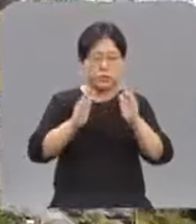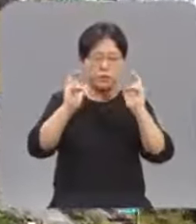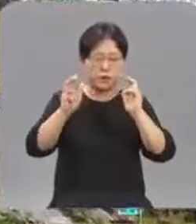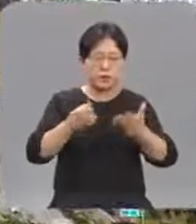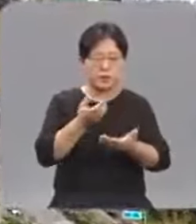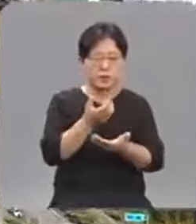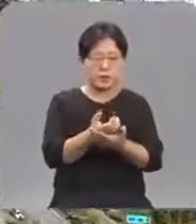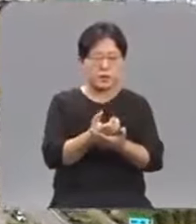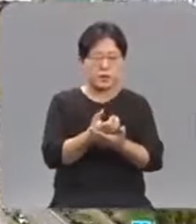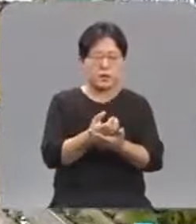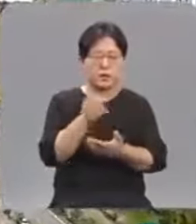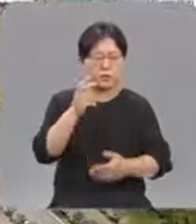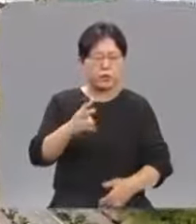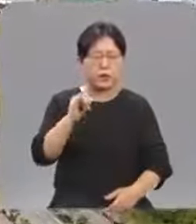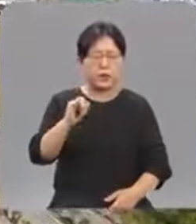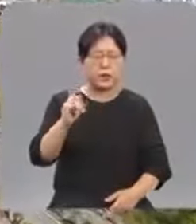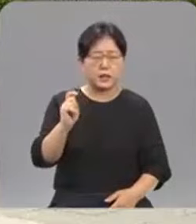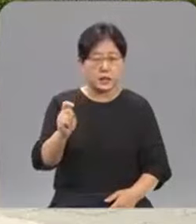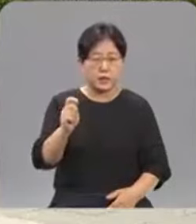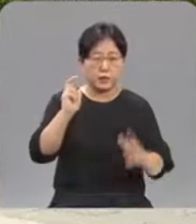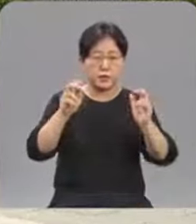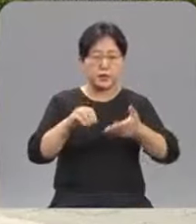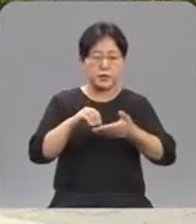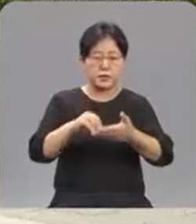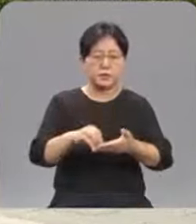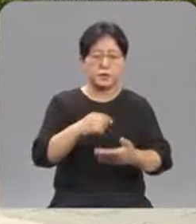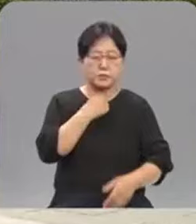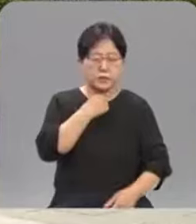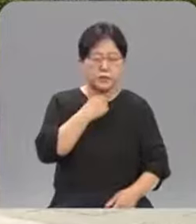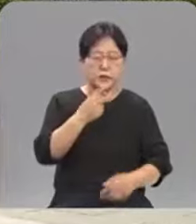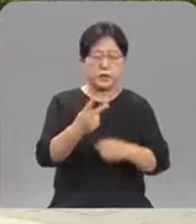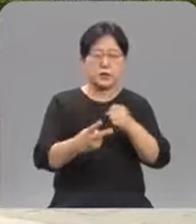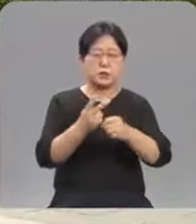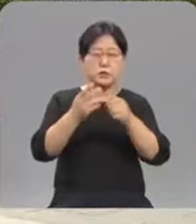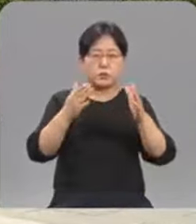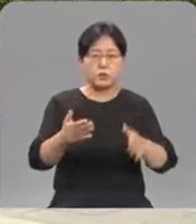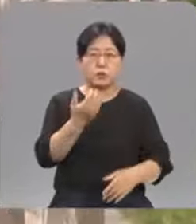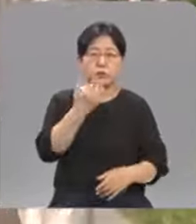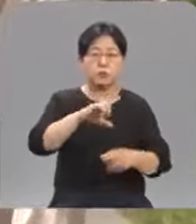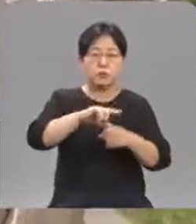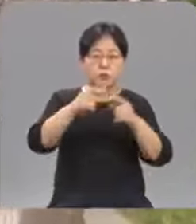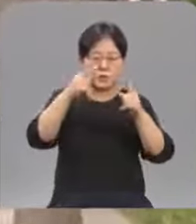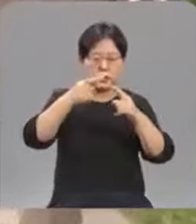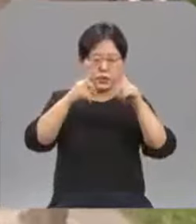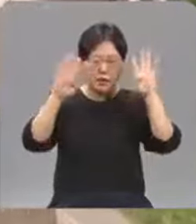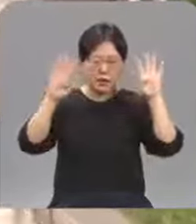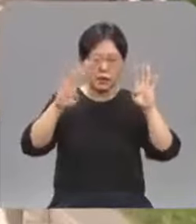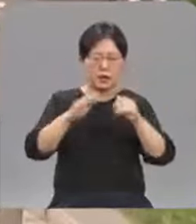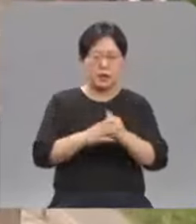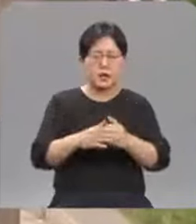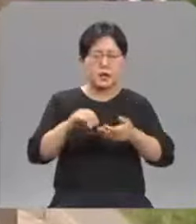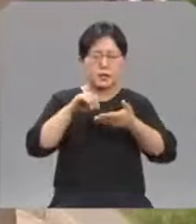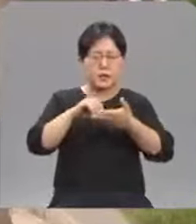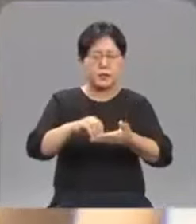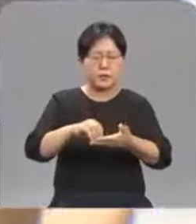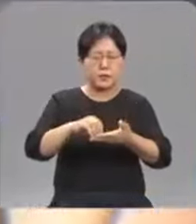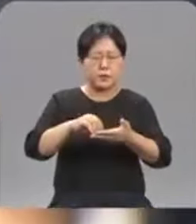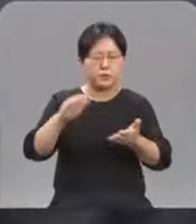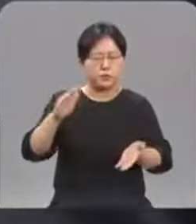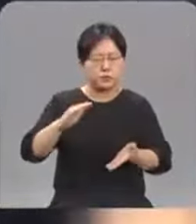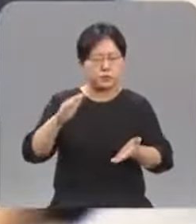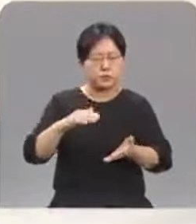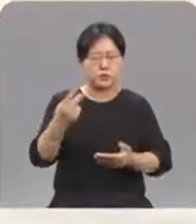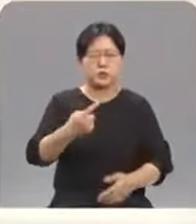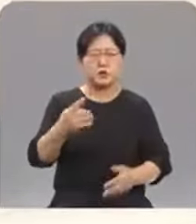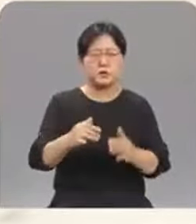기업 진출을 희망하고 있습니다. 하지만 최근 2년 새 수도권 대학들이 첨단 학과 입학생 정원만